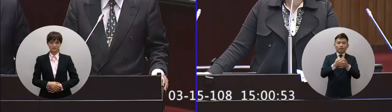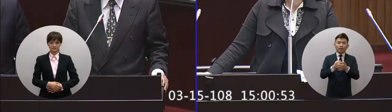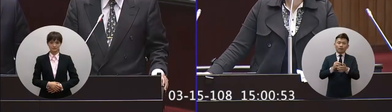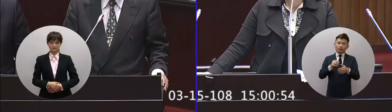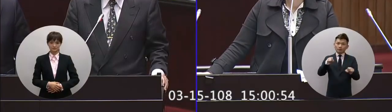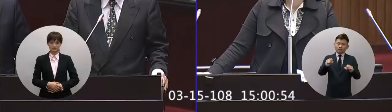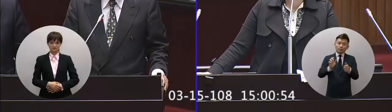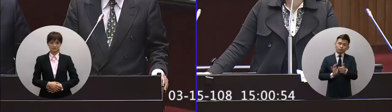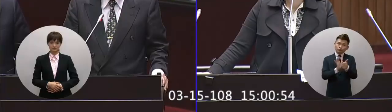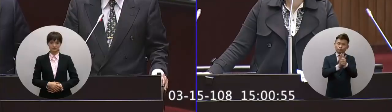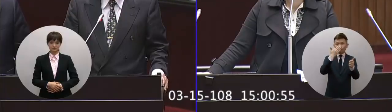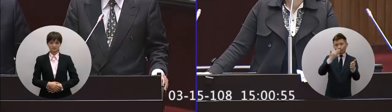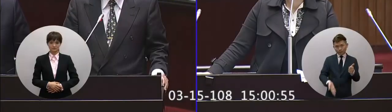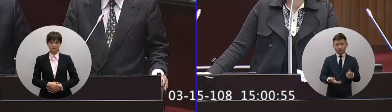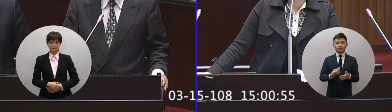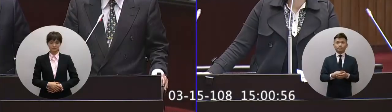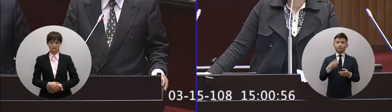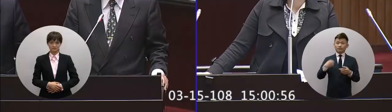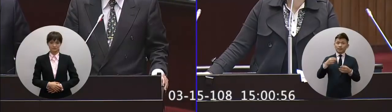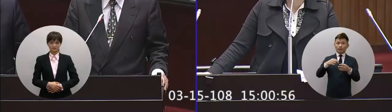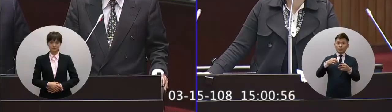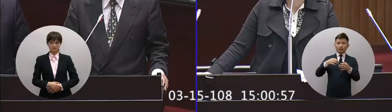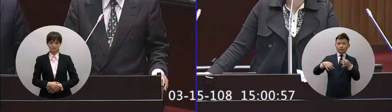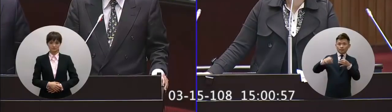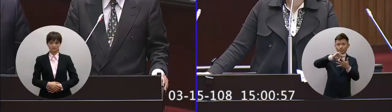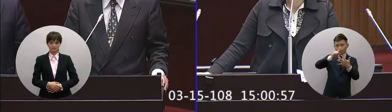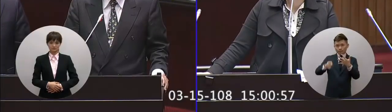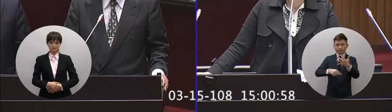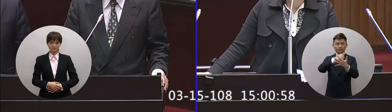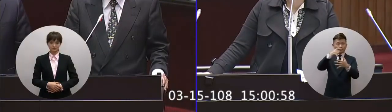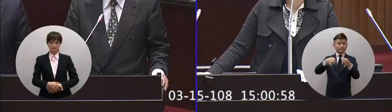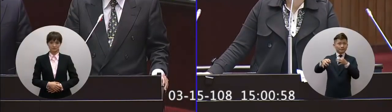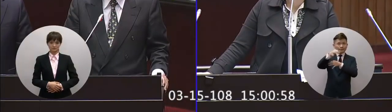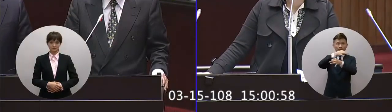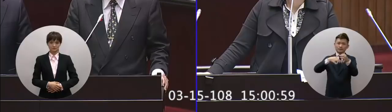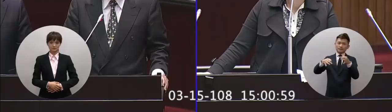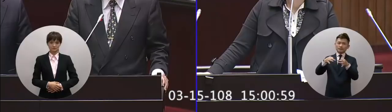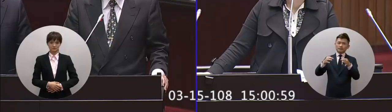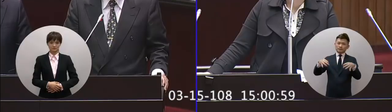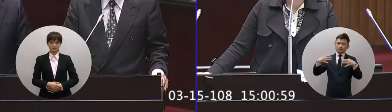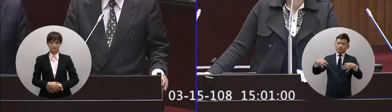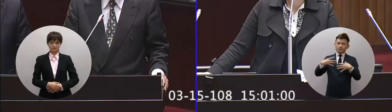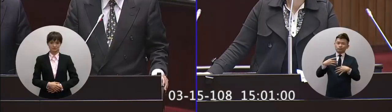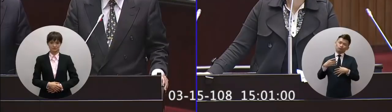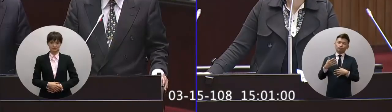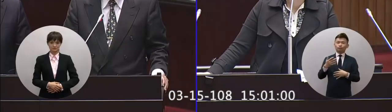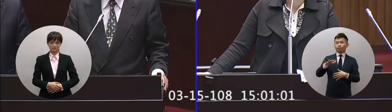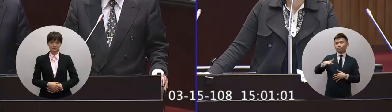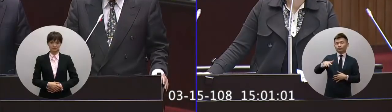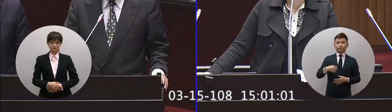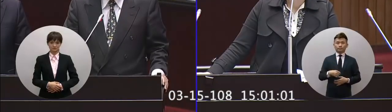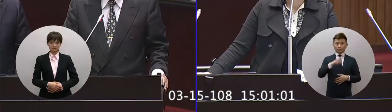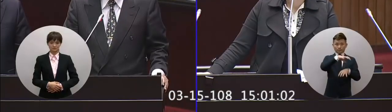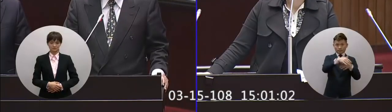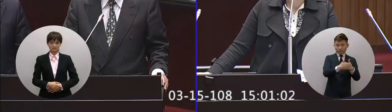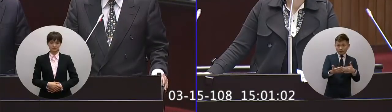来，要推动循环经济也推动不好。我希望就是 环保署跟经济部